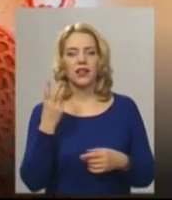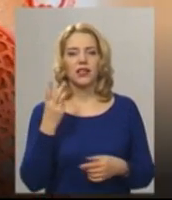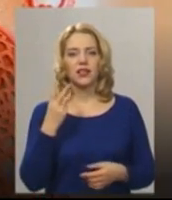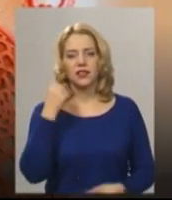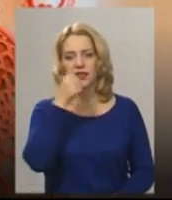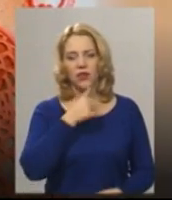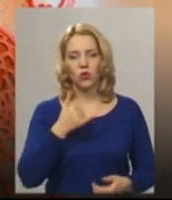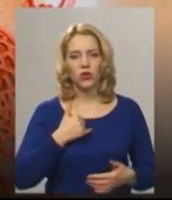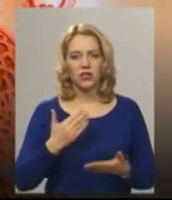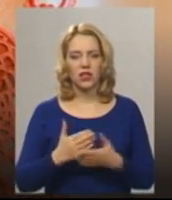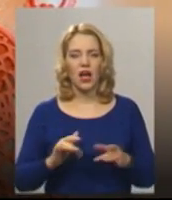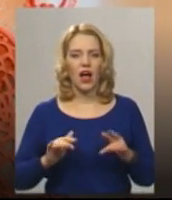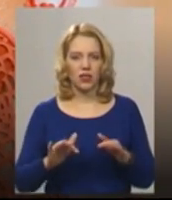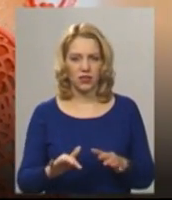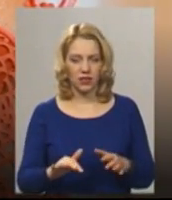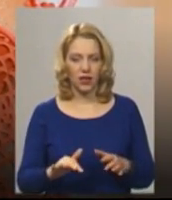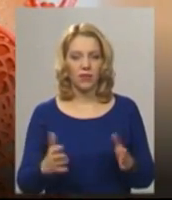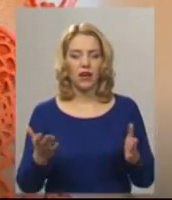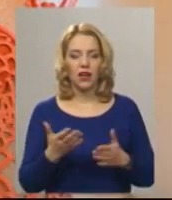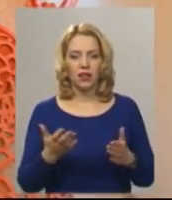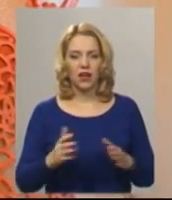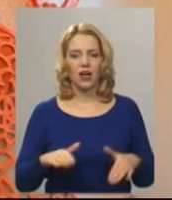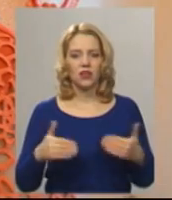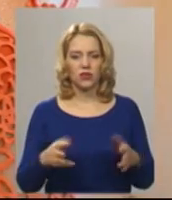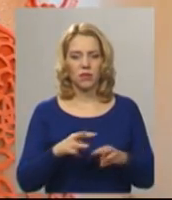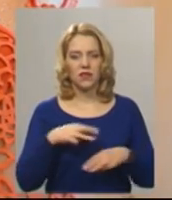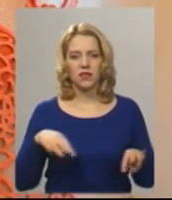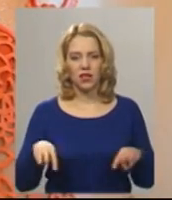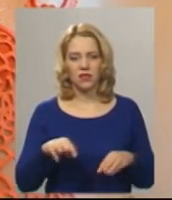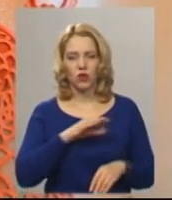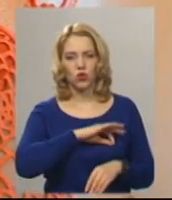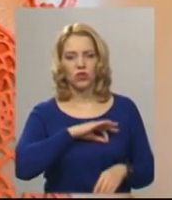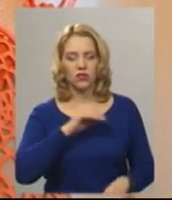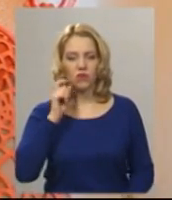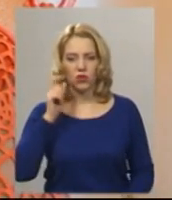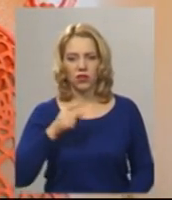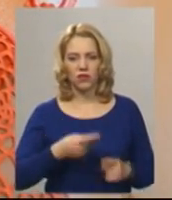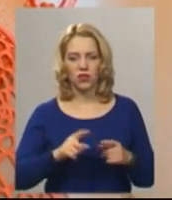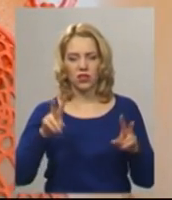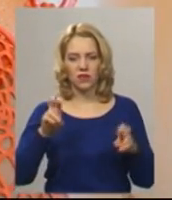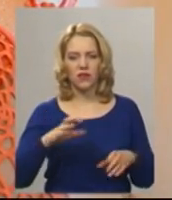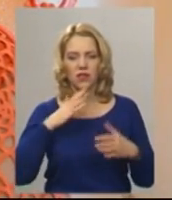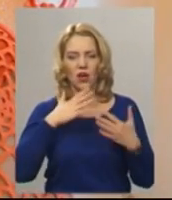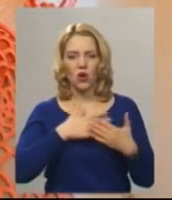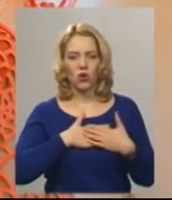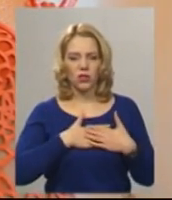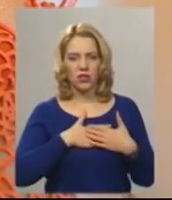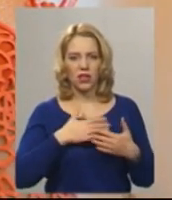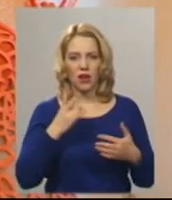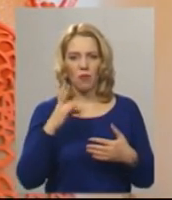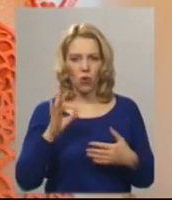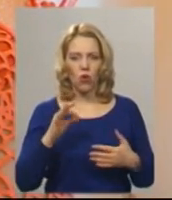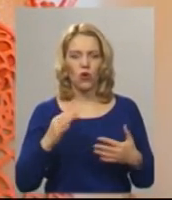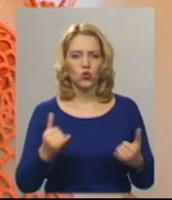проходить акція, яка ініційована Міністерством юстиції України, і називається вона «Кохання поза часом».